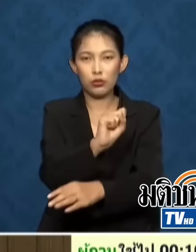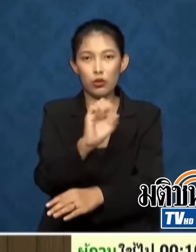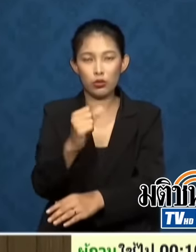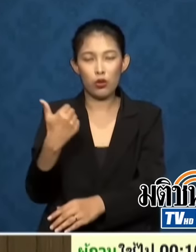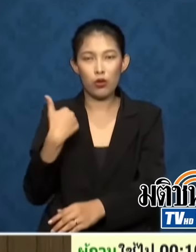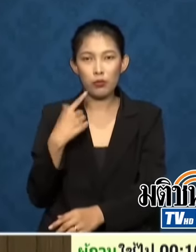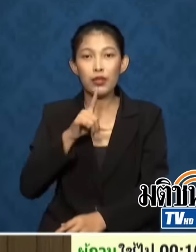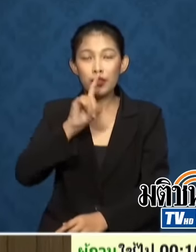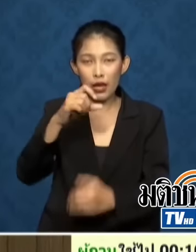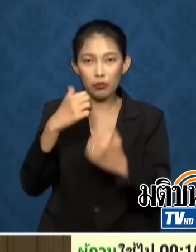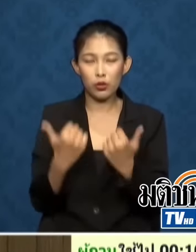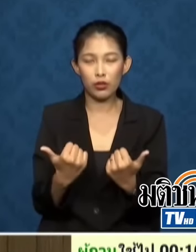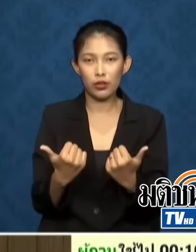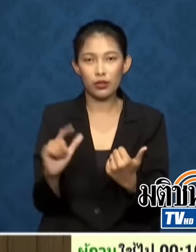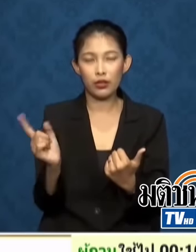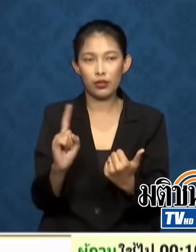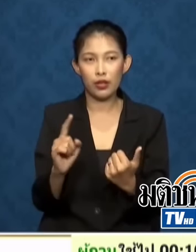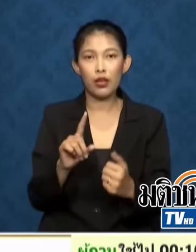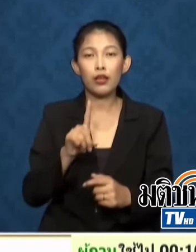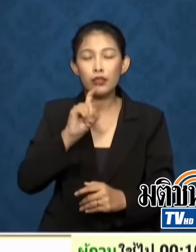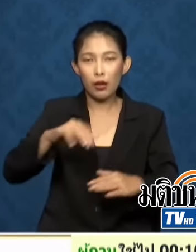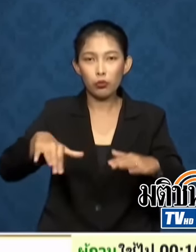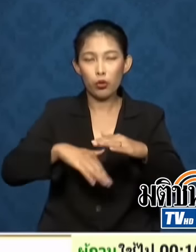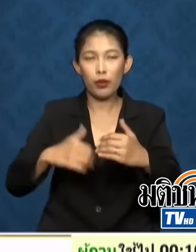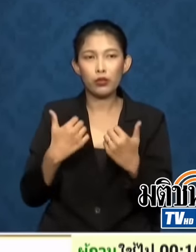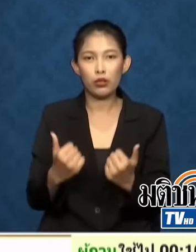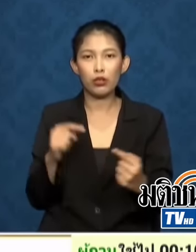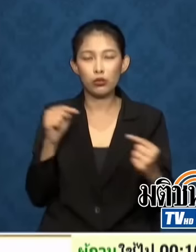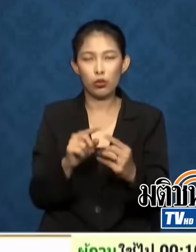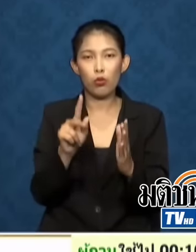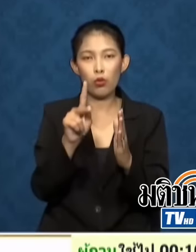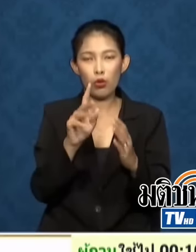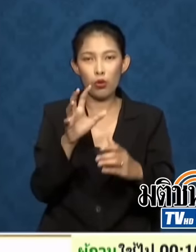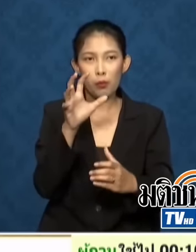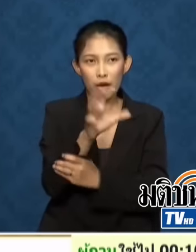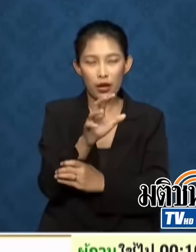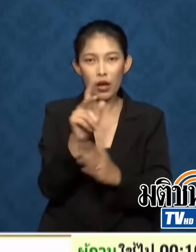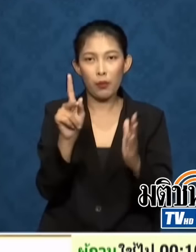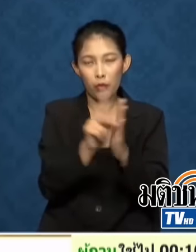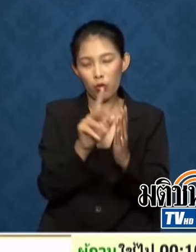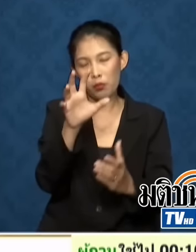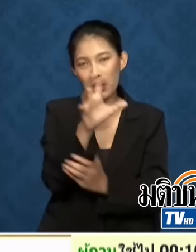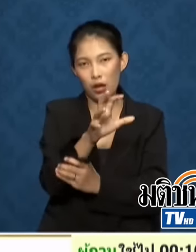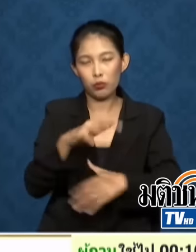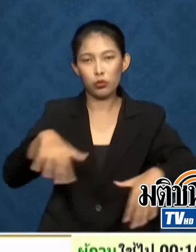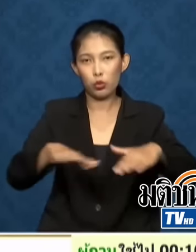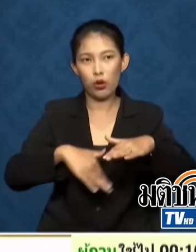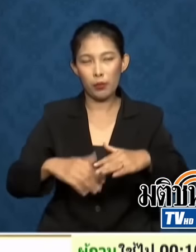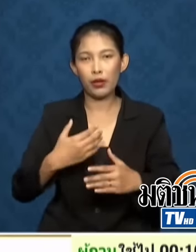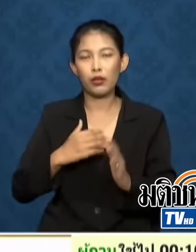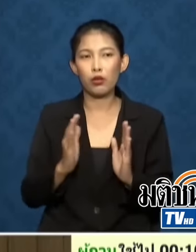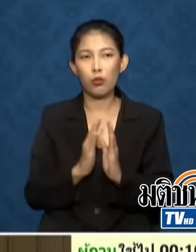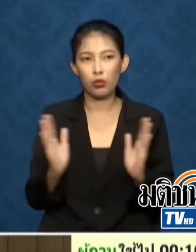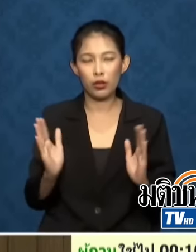ำลังตั้งกระทู้ทั่วไปนะคะให้อยู่ในข้อบังคับของกระทู้ถามทั่วไปด้วยค่ะขอบคุณ